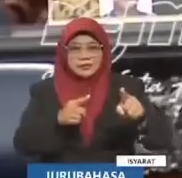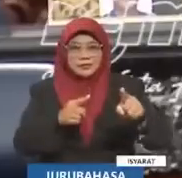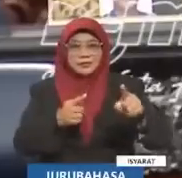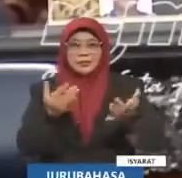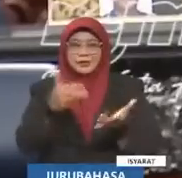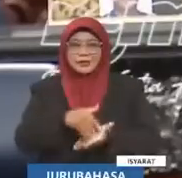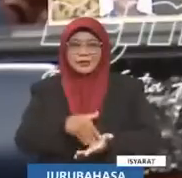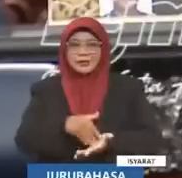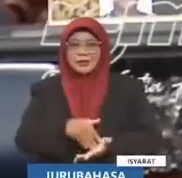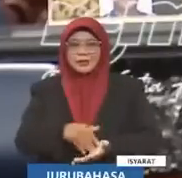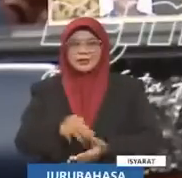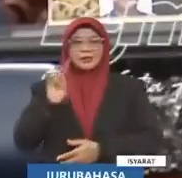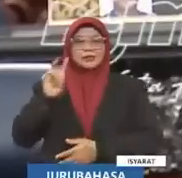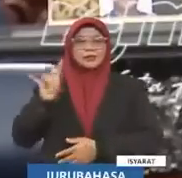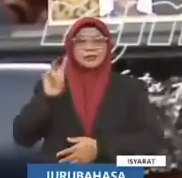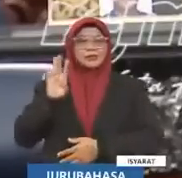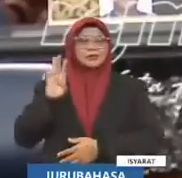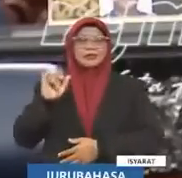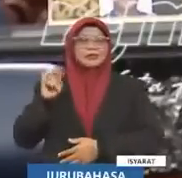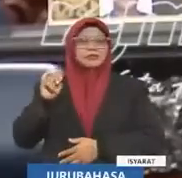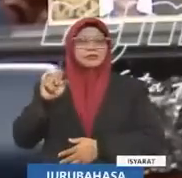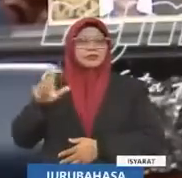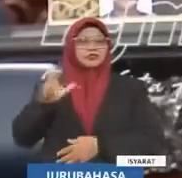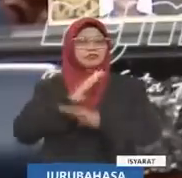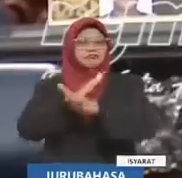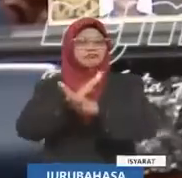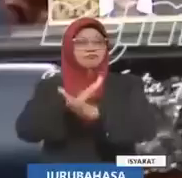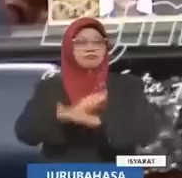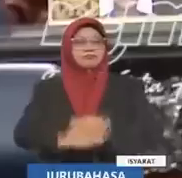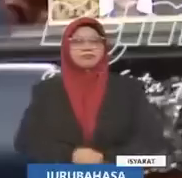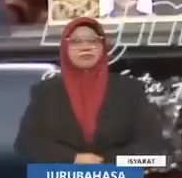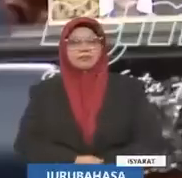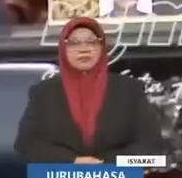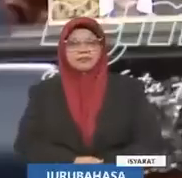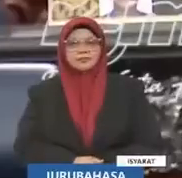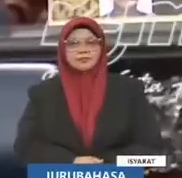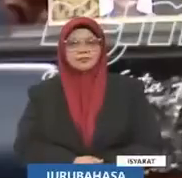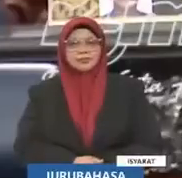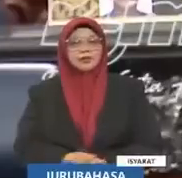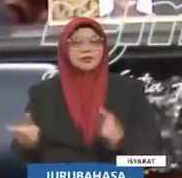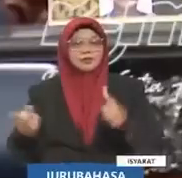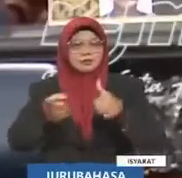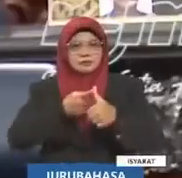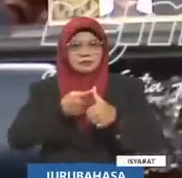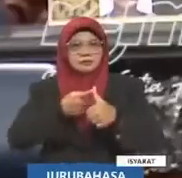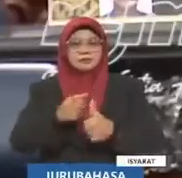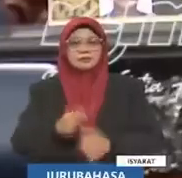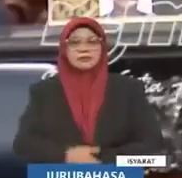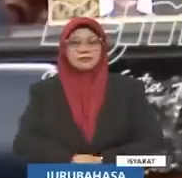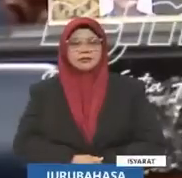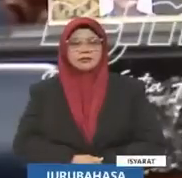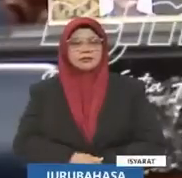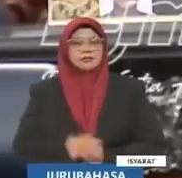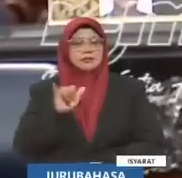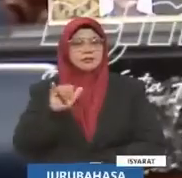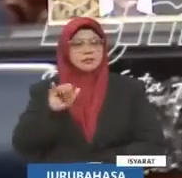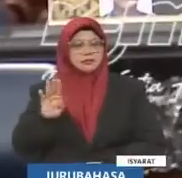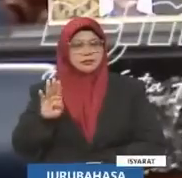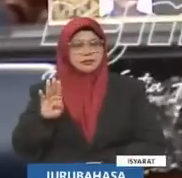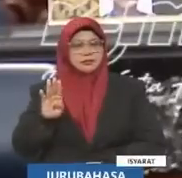Neng akhirnya fituno Epic Jawa Menteri yang pertama yang berhormat